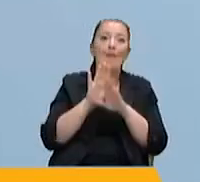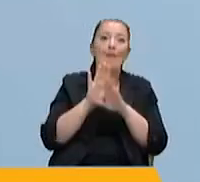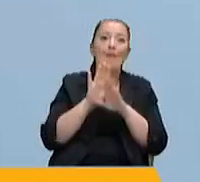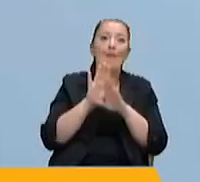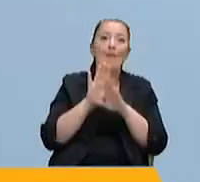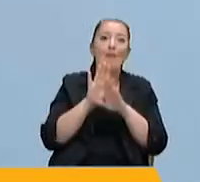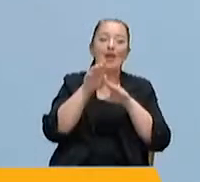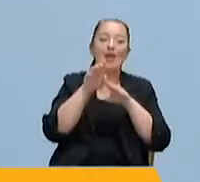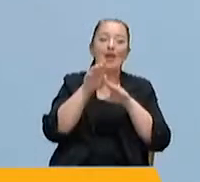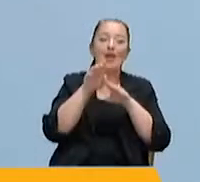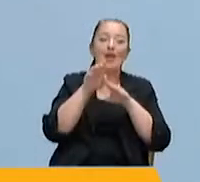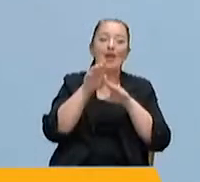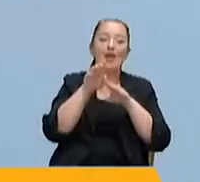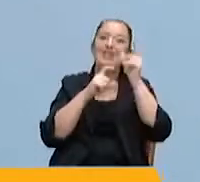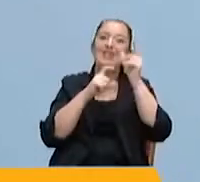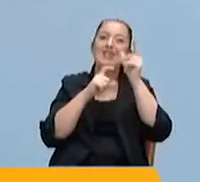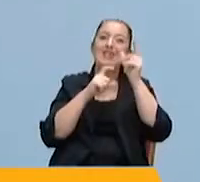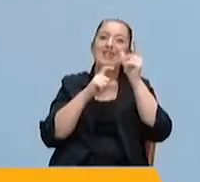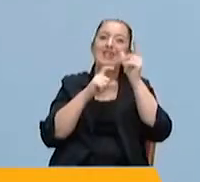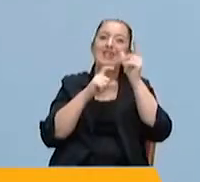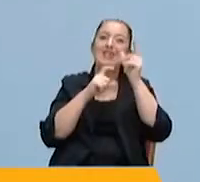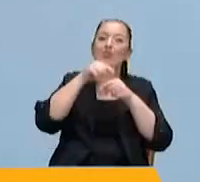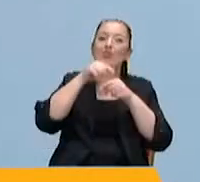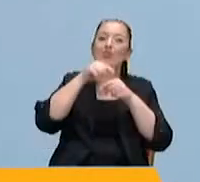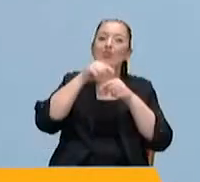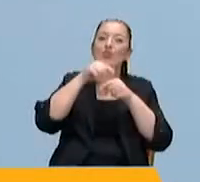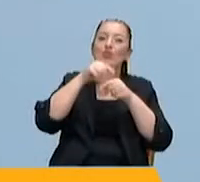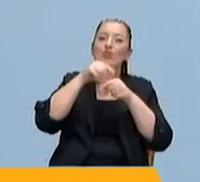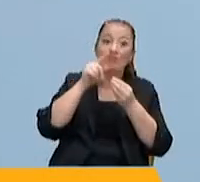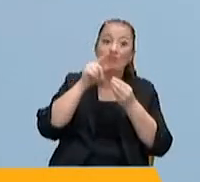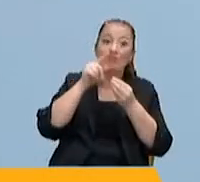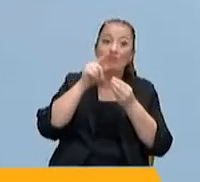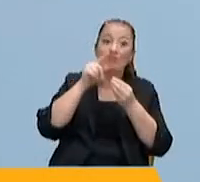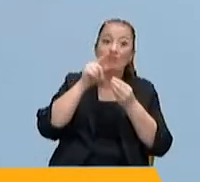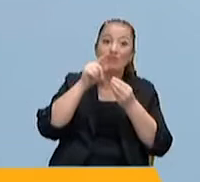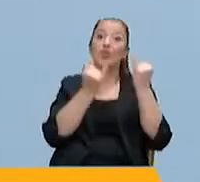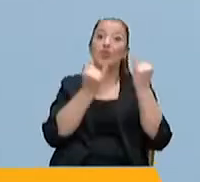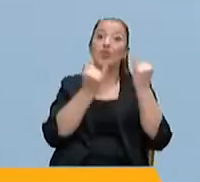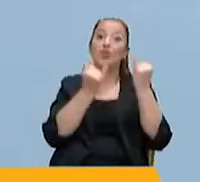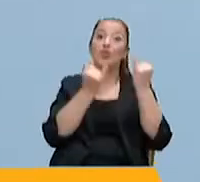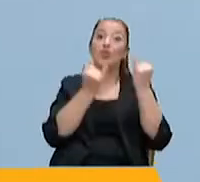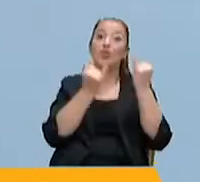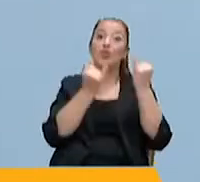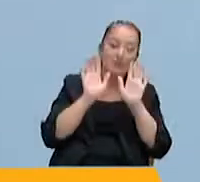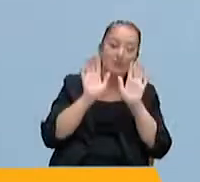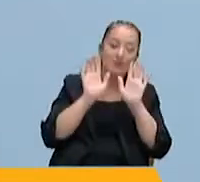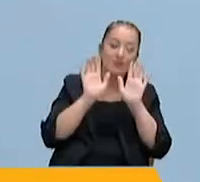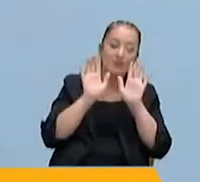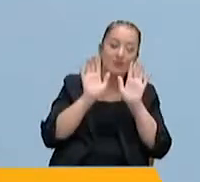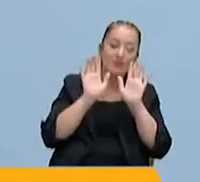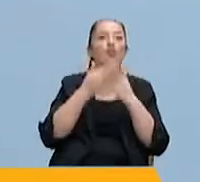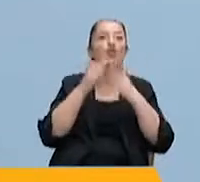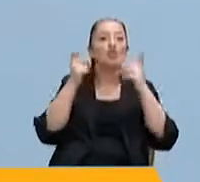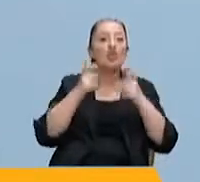için bu zam olayını bir istişare mekanizmasıyla, özellikle Büyükşehir Belediye